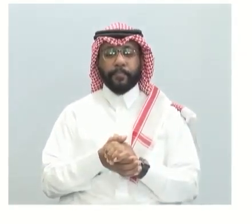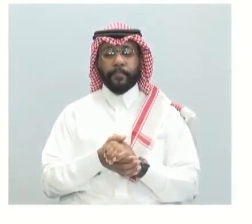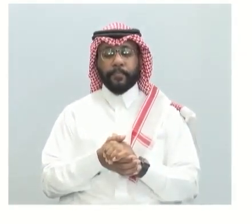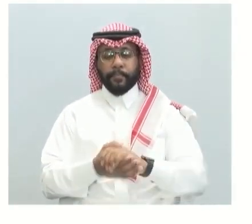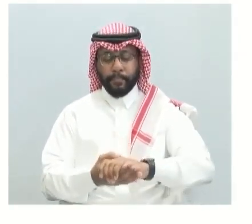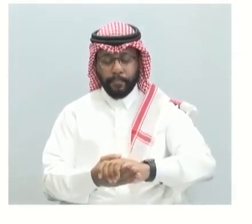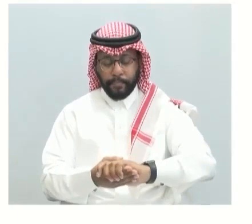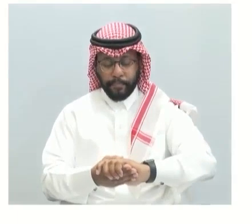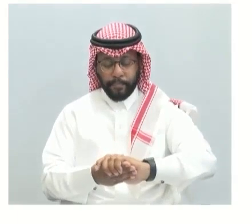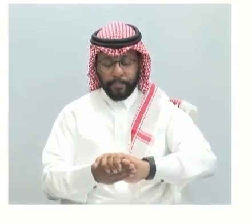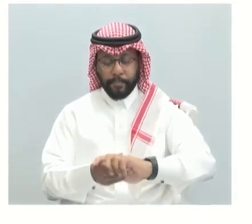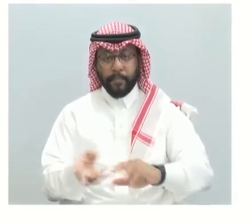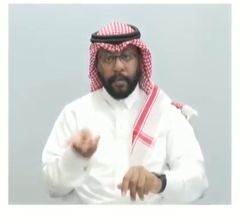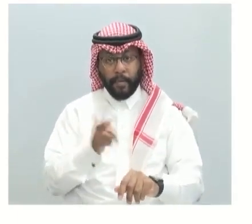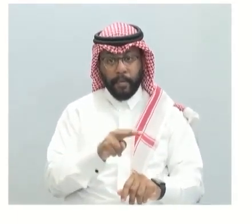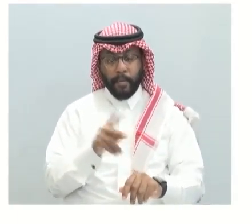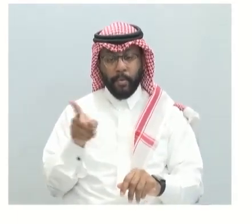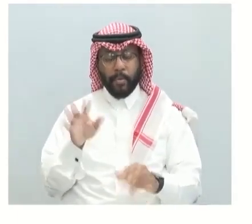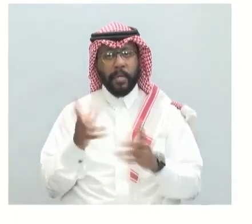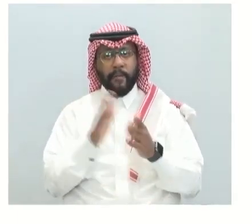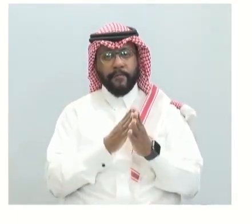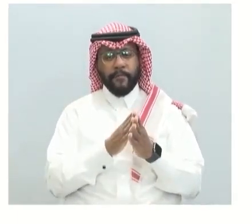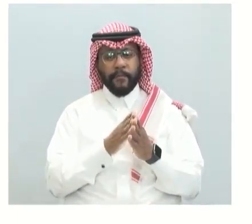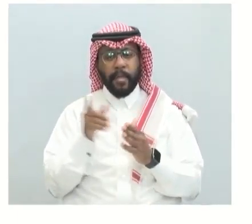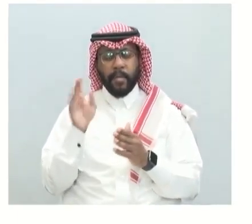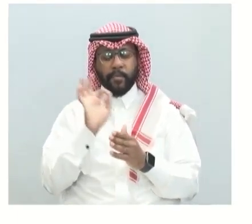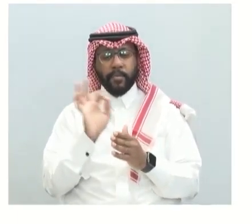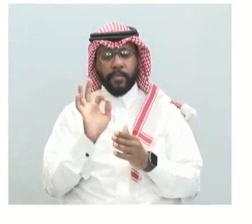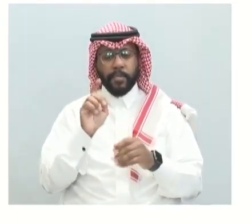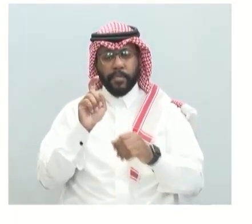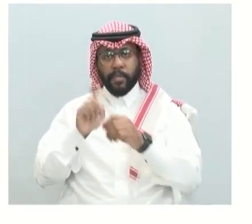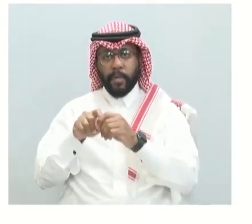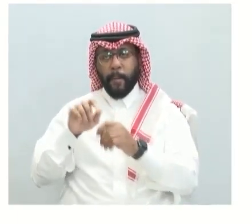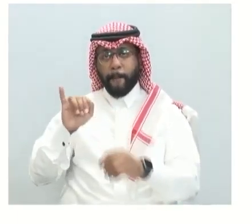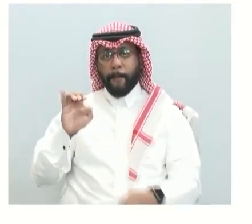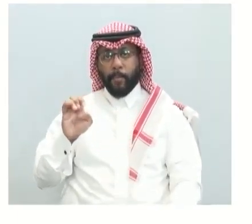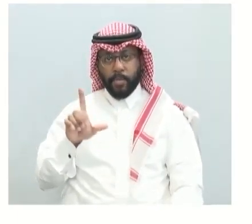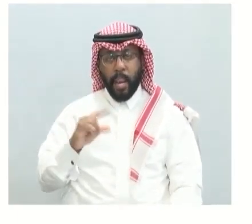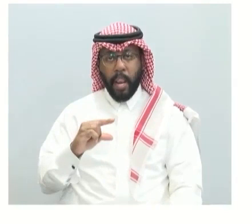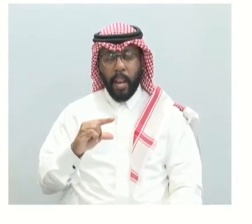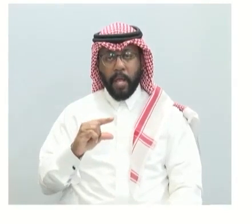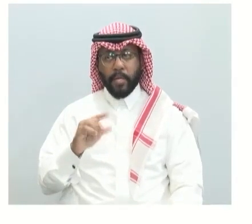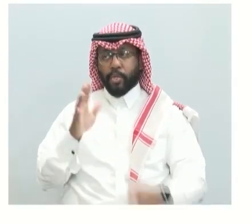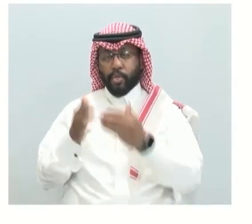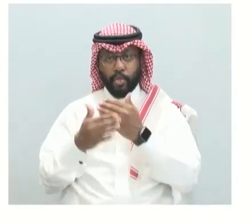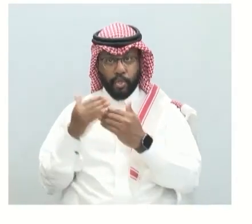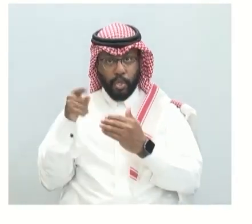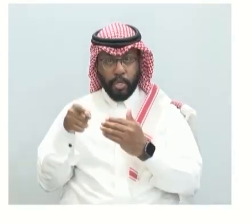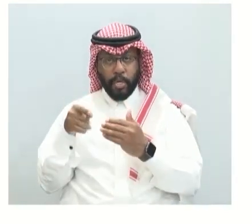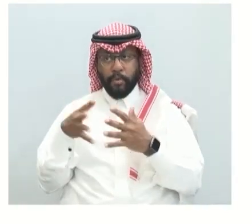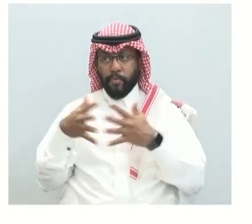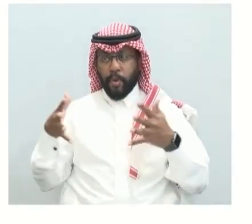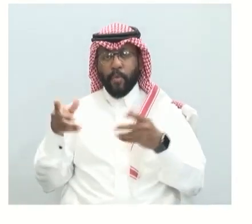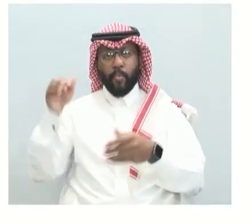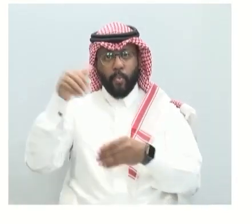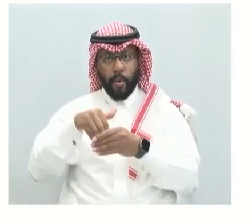الاشخاص ستكون بهذه الطريقه اقوم بالضغط على مجلد طبعا اذهب الى جديد واقوم بانشاء مجلد